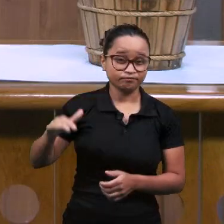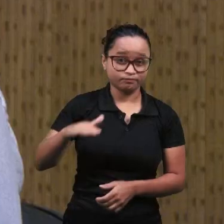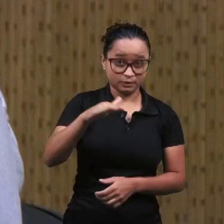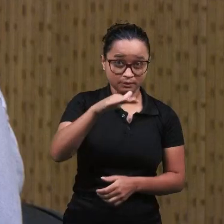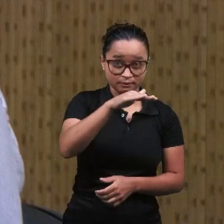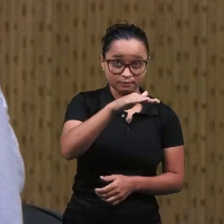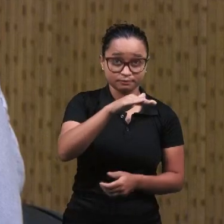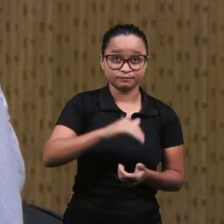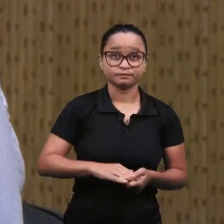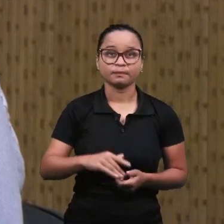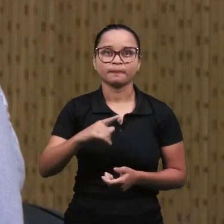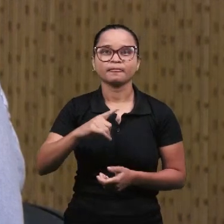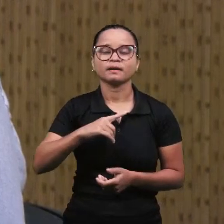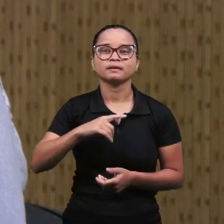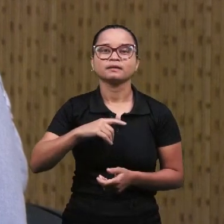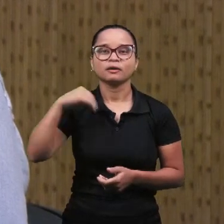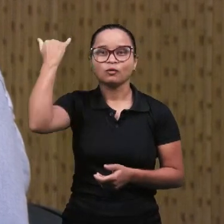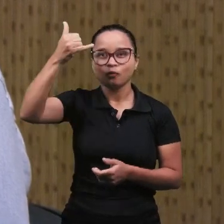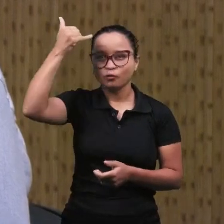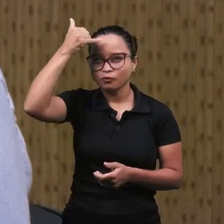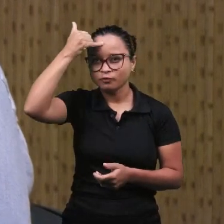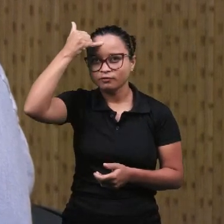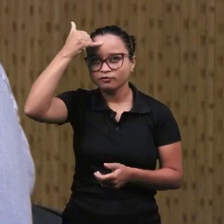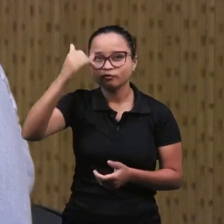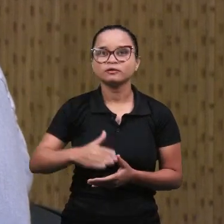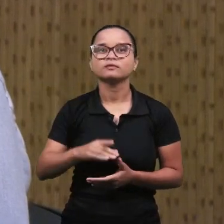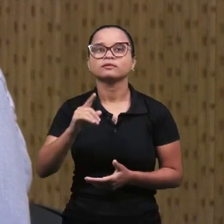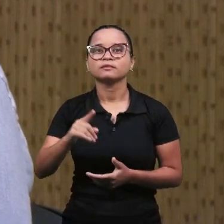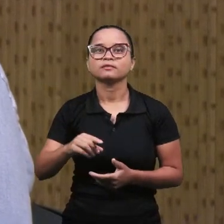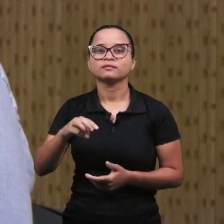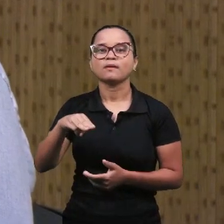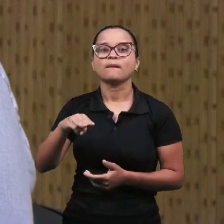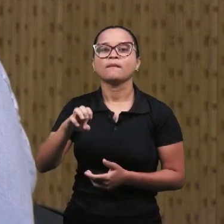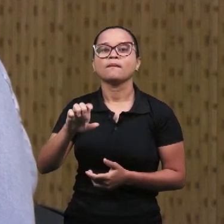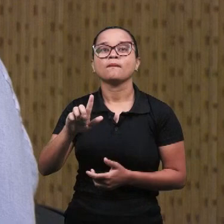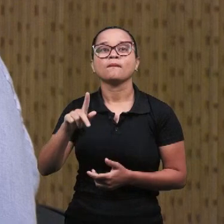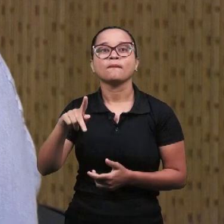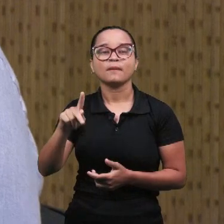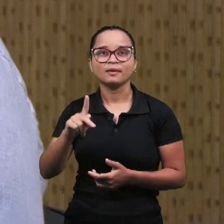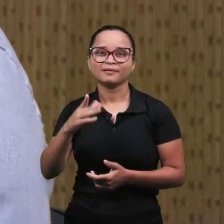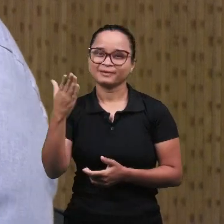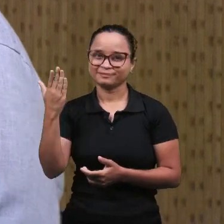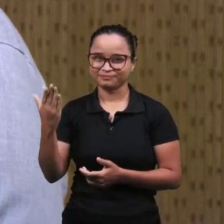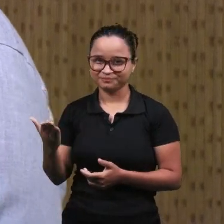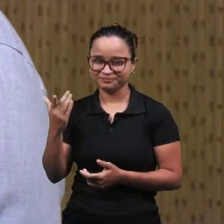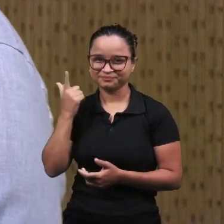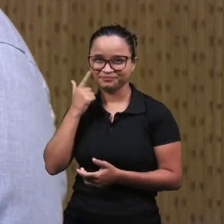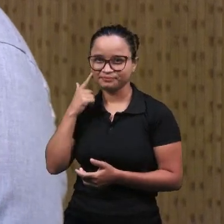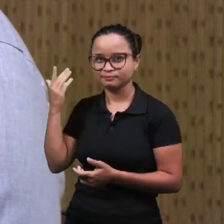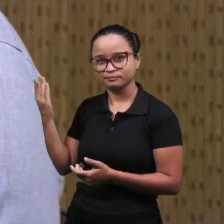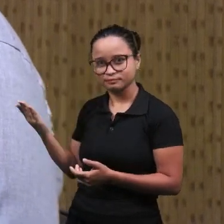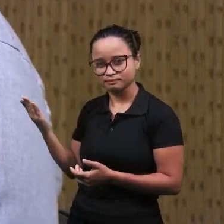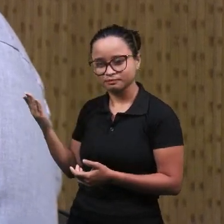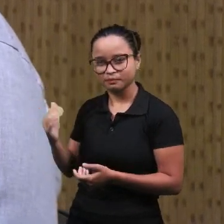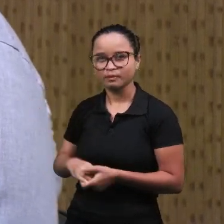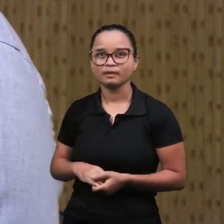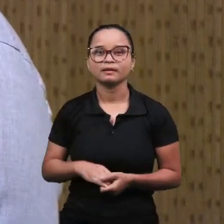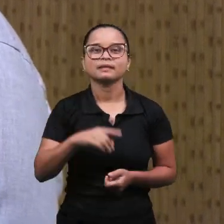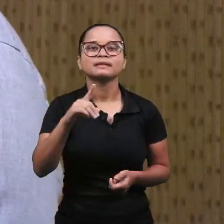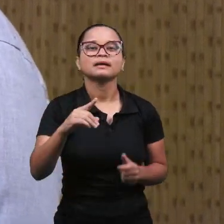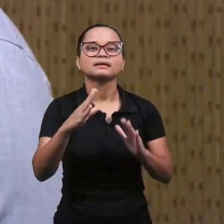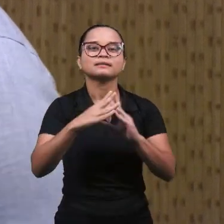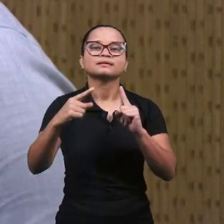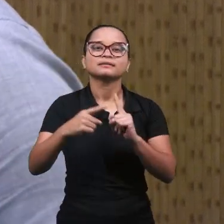son pasteur qui est ici, loin, responsable pour son église, loin Merck, parole ici de